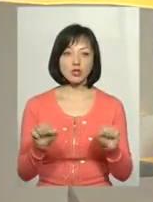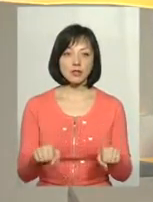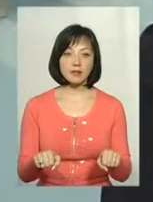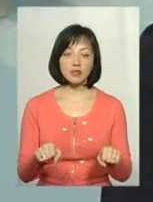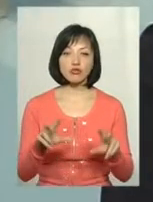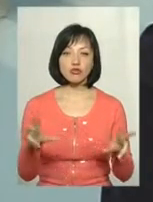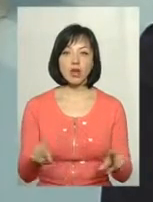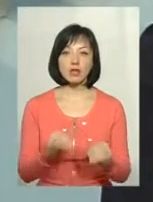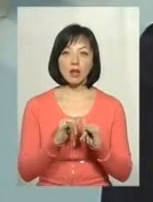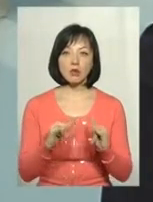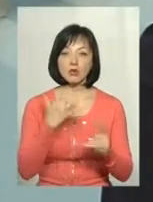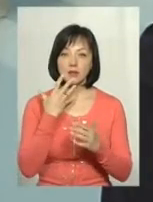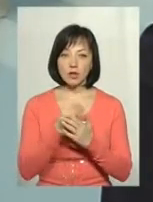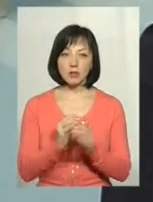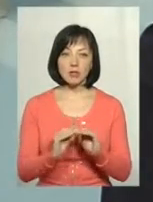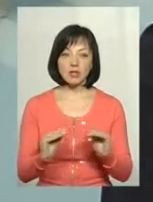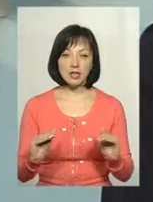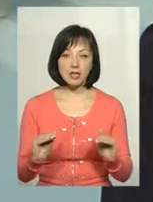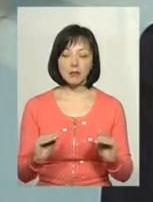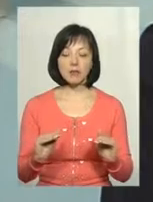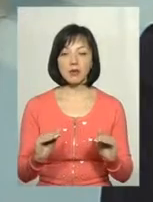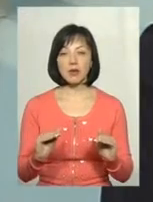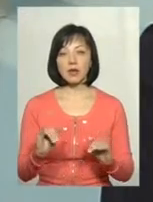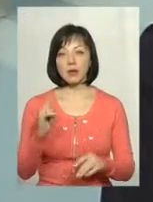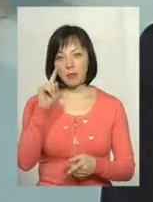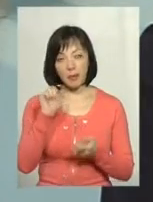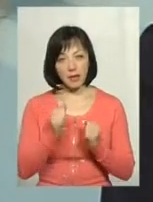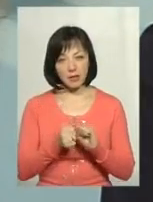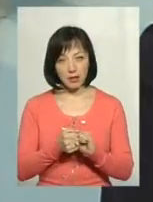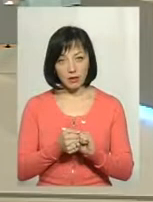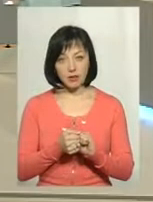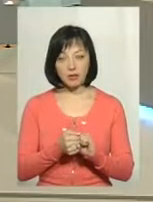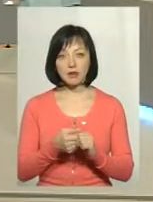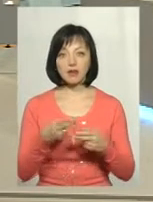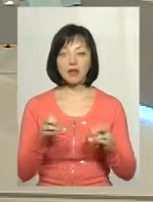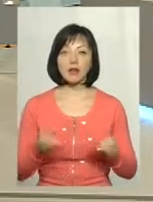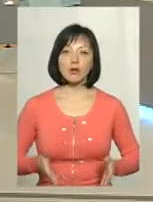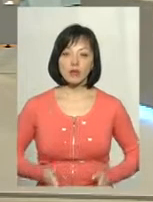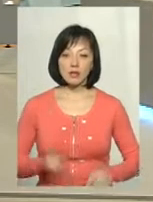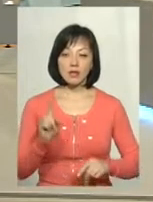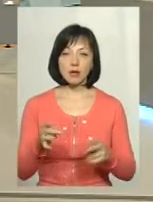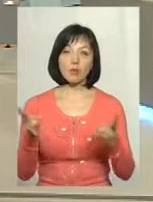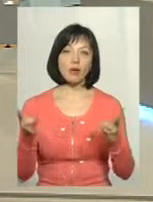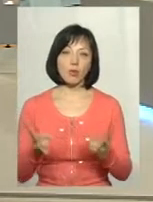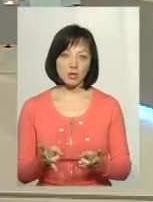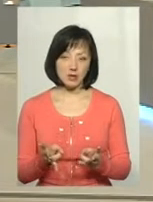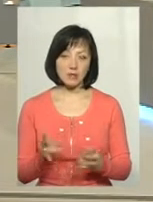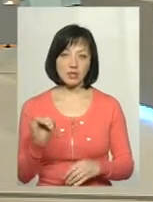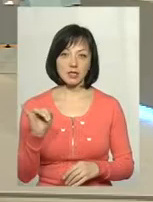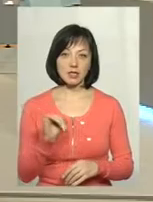і шанс для розвитку своїм дітям і пам'ятатимуть, що де народився, там пригодився.